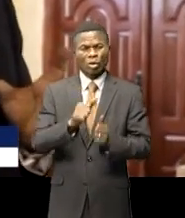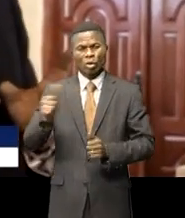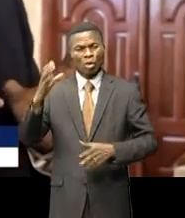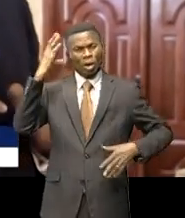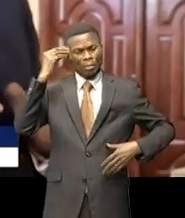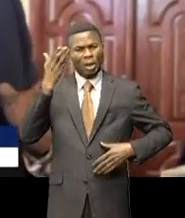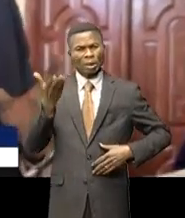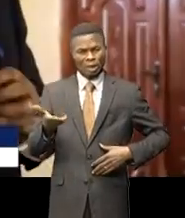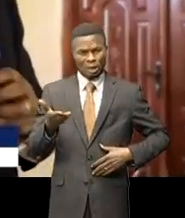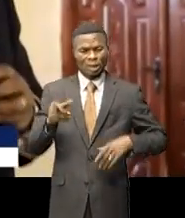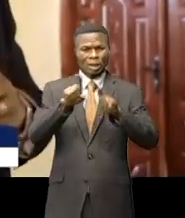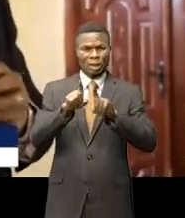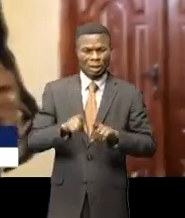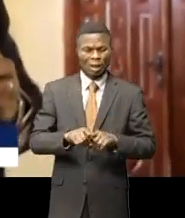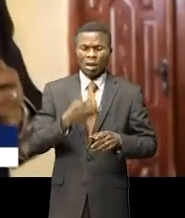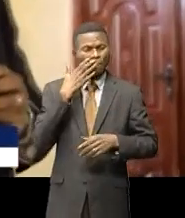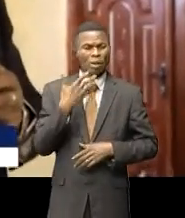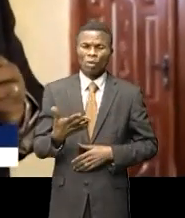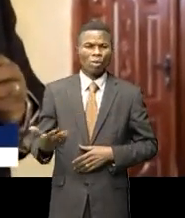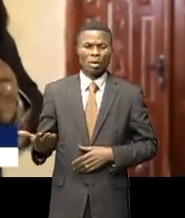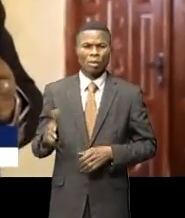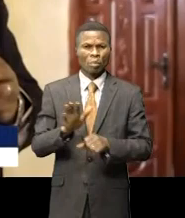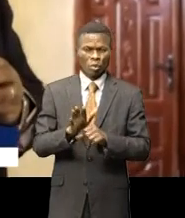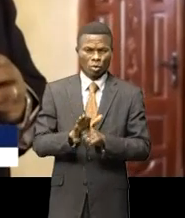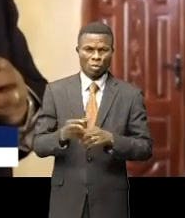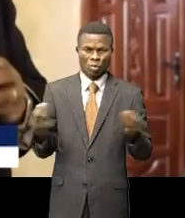maladie. Malheureusement,